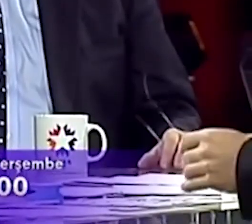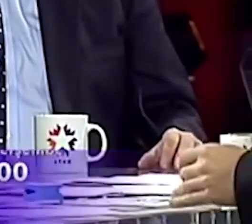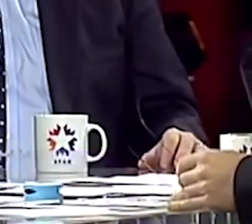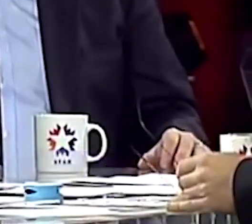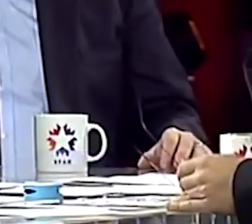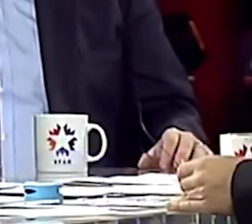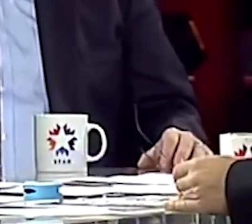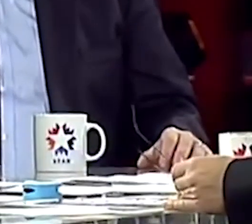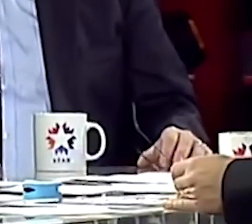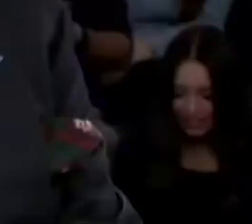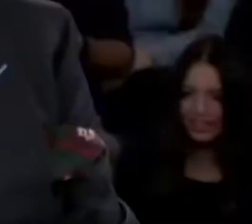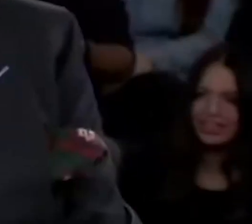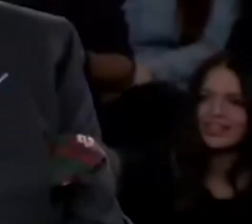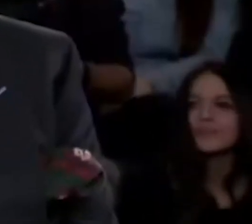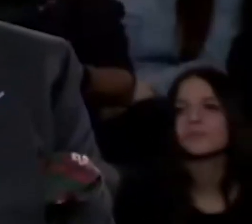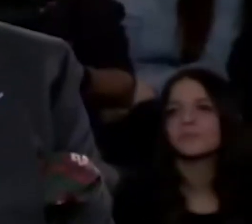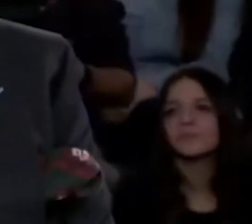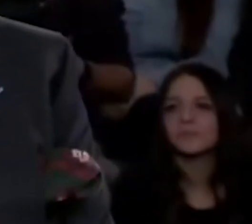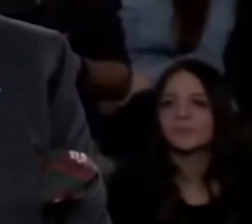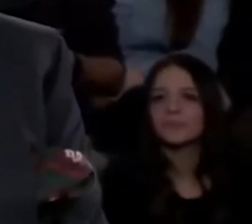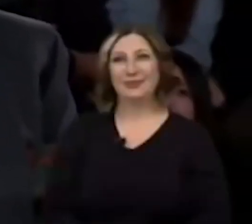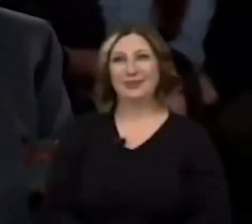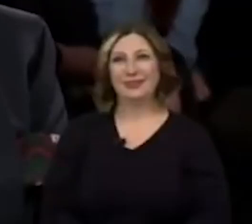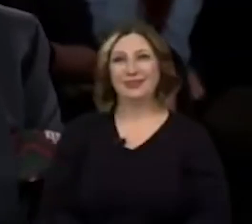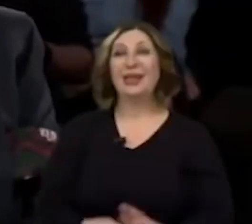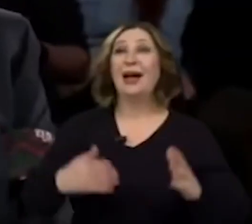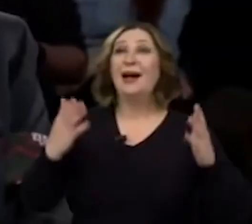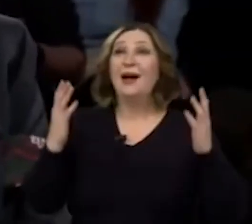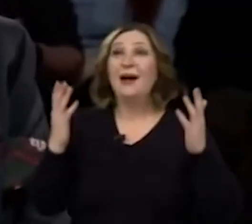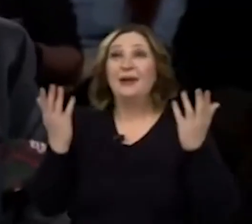şeyler, enteresan şeyler ne oluyor. Ne oldu? Ne oldu? Bir şey. Abi.